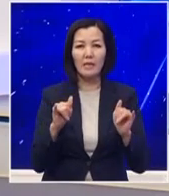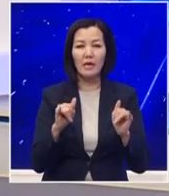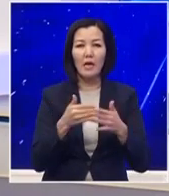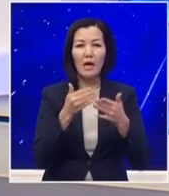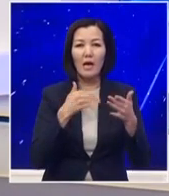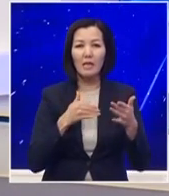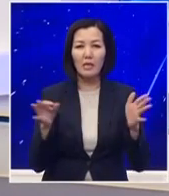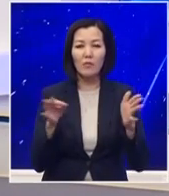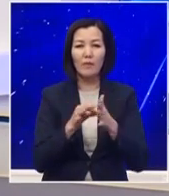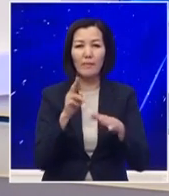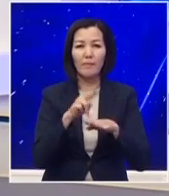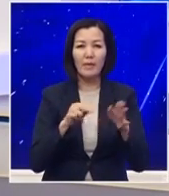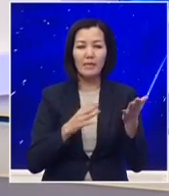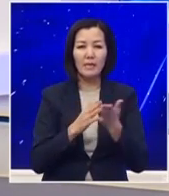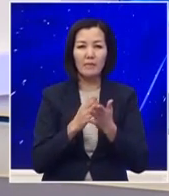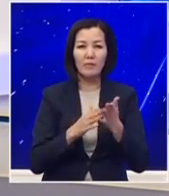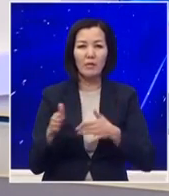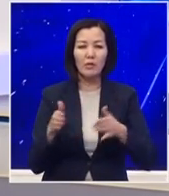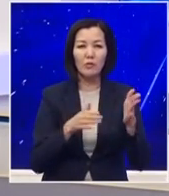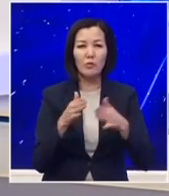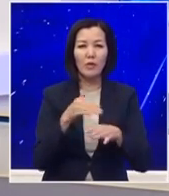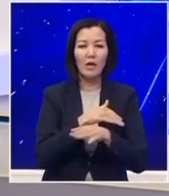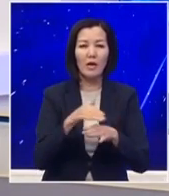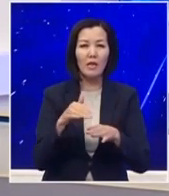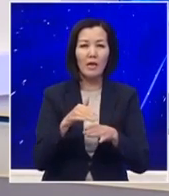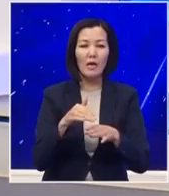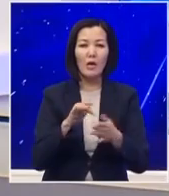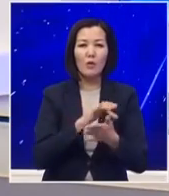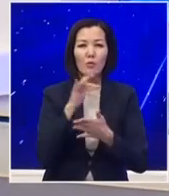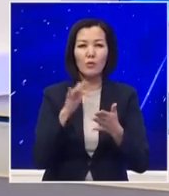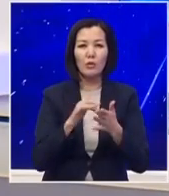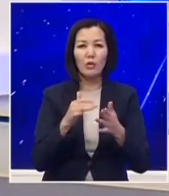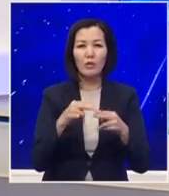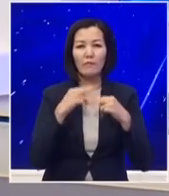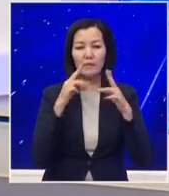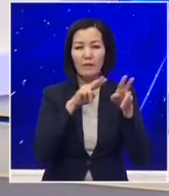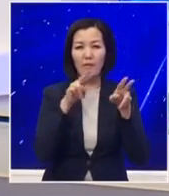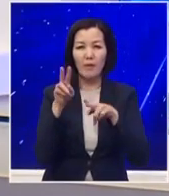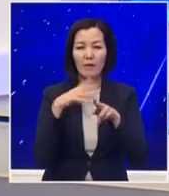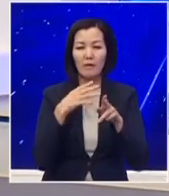алдын алу мақсатында полиция қызметкерлері жолда және қала көшелерін үнемі бақылайды.